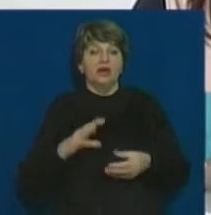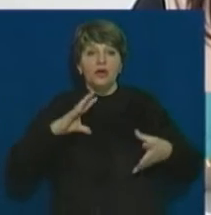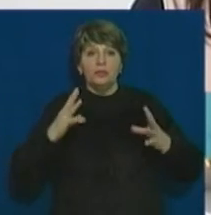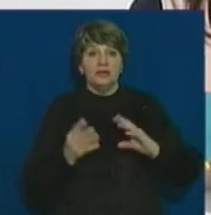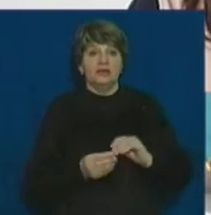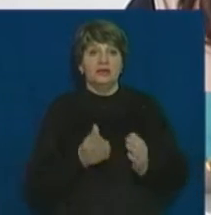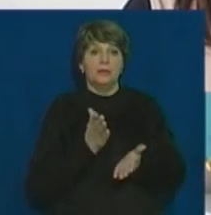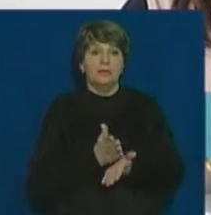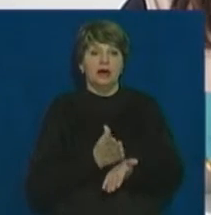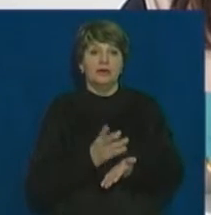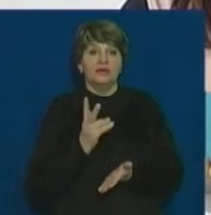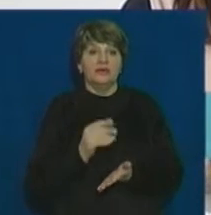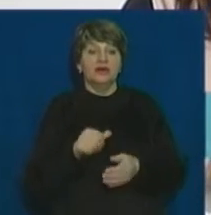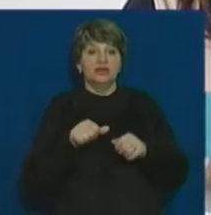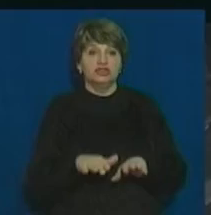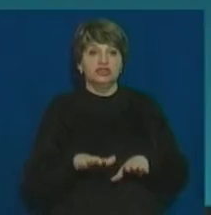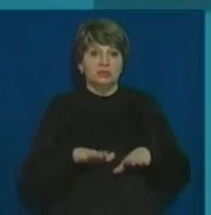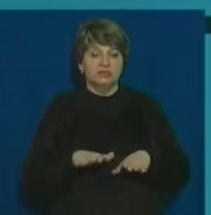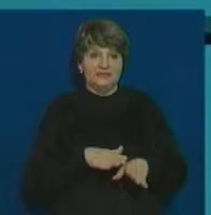консультацій матимуть на рішення міськвиконкому.